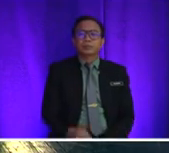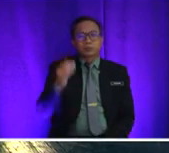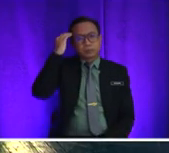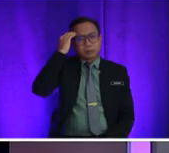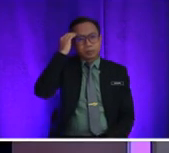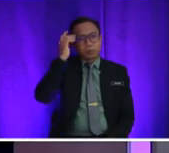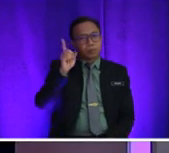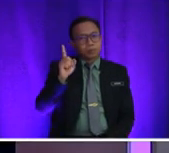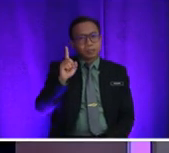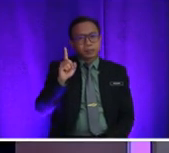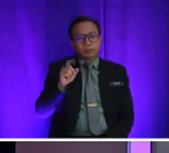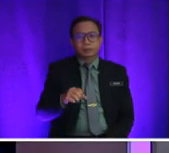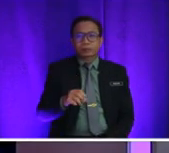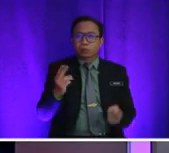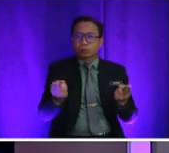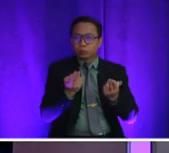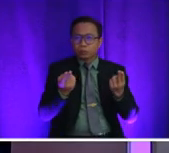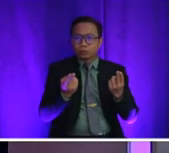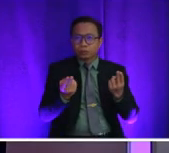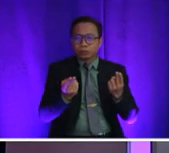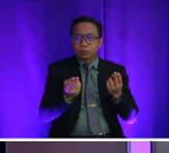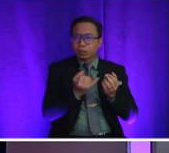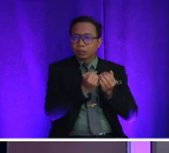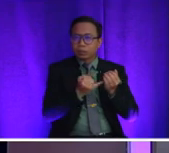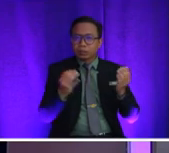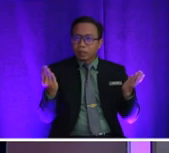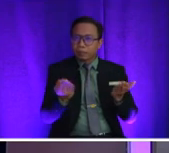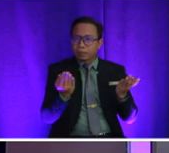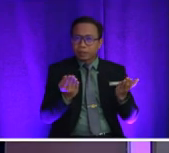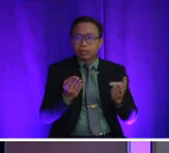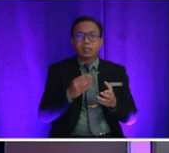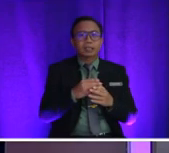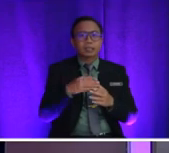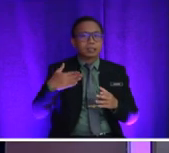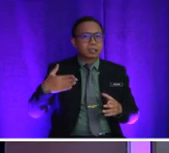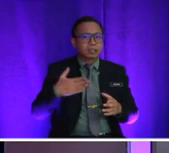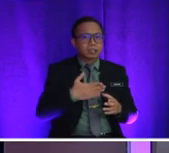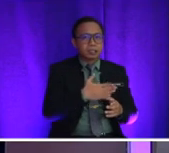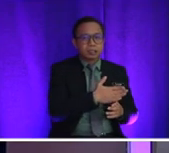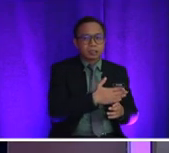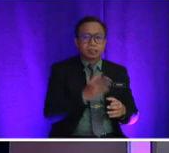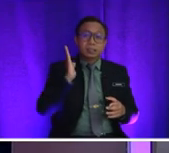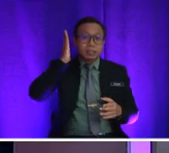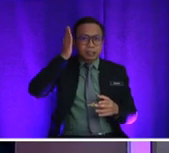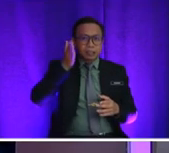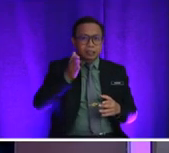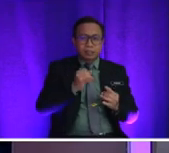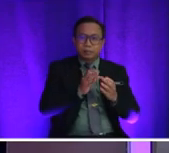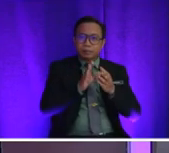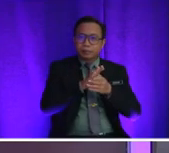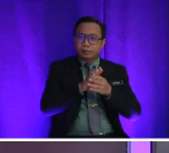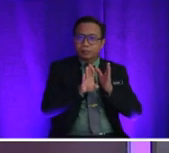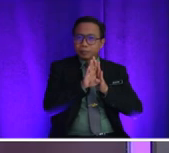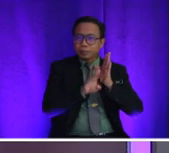wajadanya Siapa yang untuk mencerna ikan dan juga kena ikan akan Ya iyalah